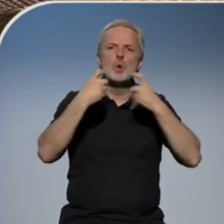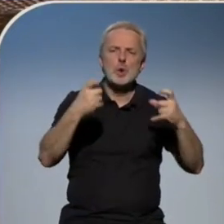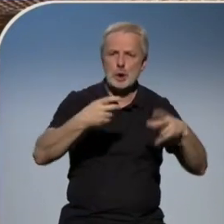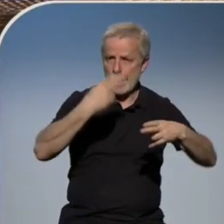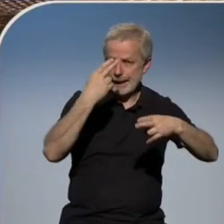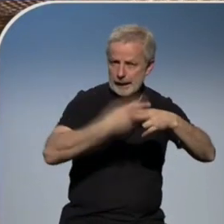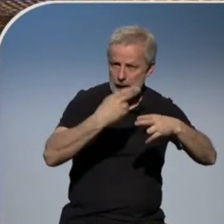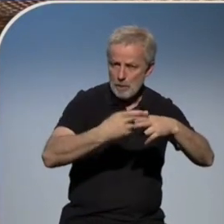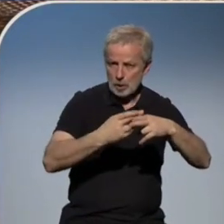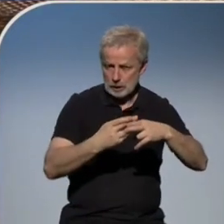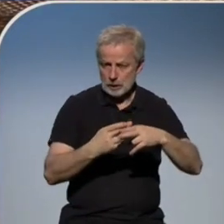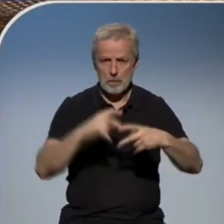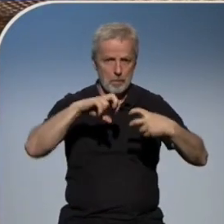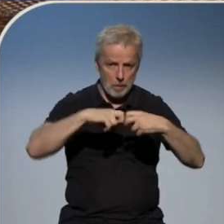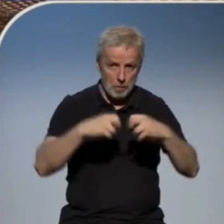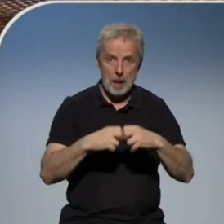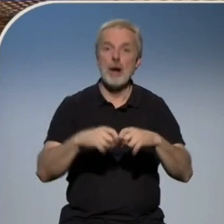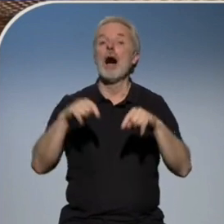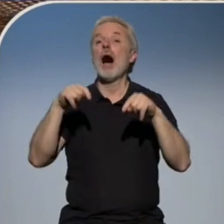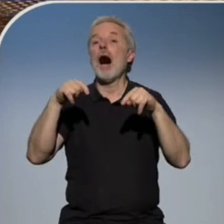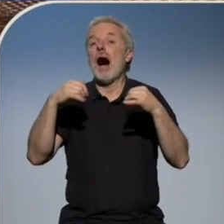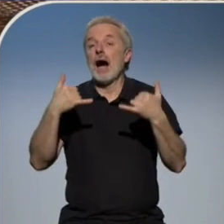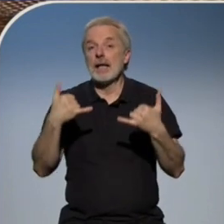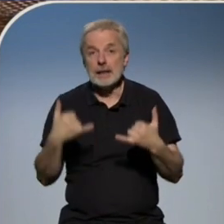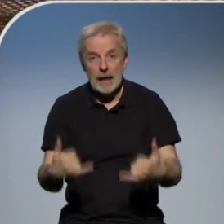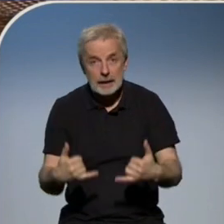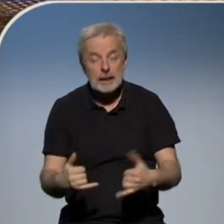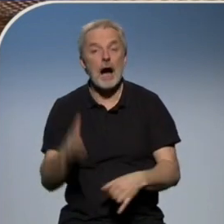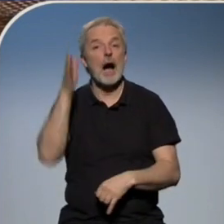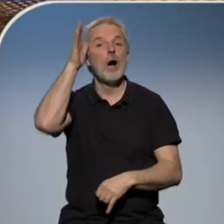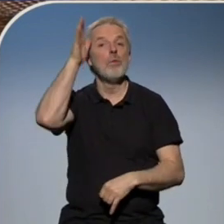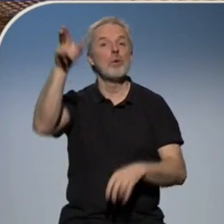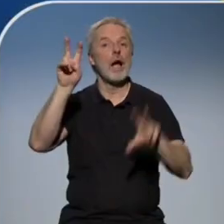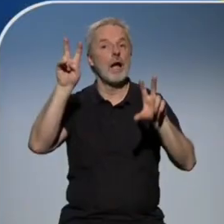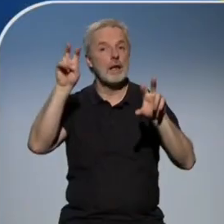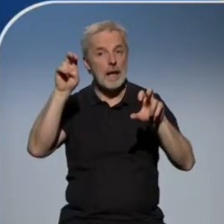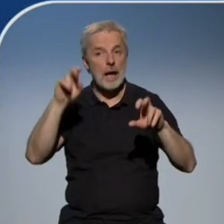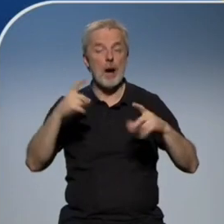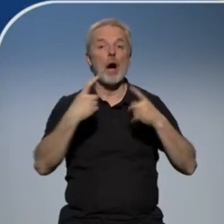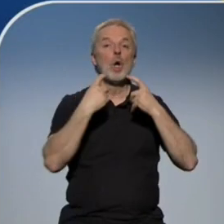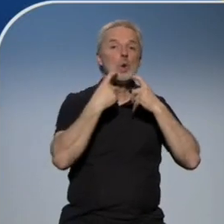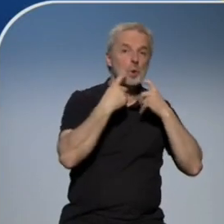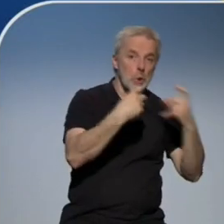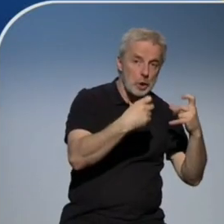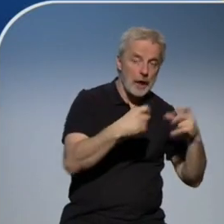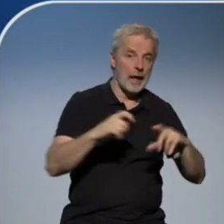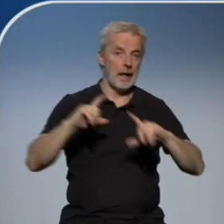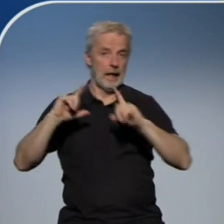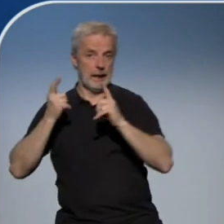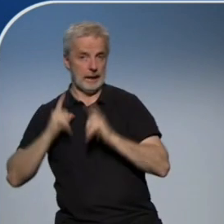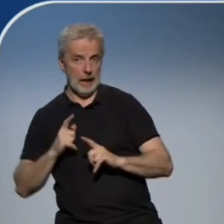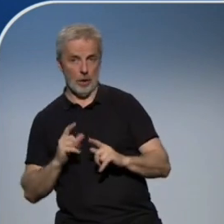s vámi bychom to měli malinko zkomplexnit, tak by se to dalo říct, protože s vámi si budeme povídat, jak se právě ty naše bolesti duše projevují na